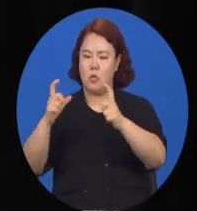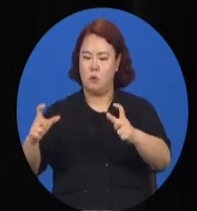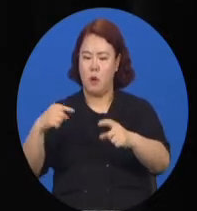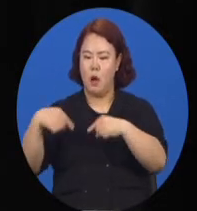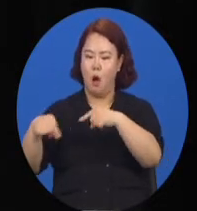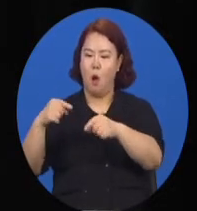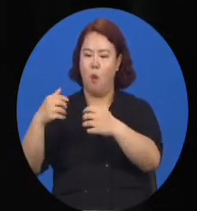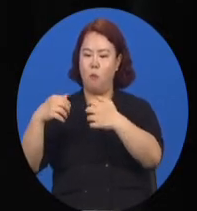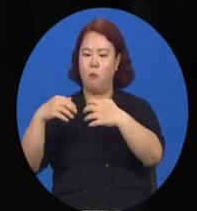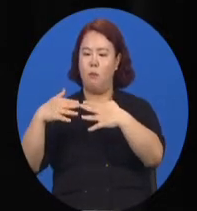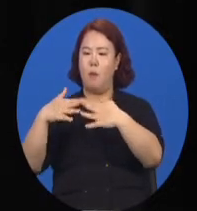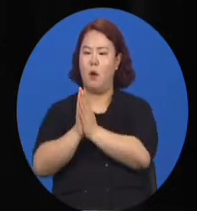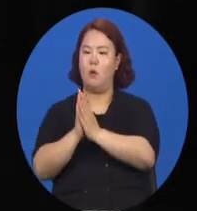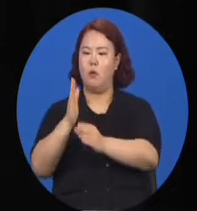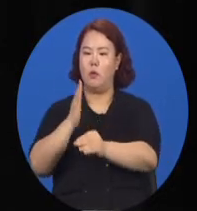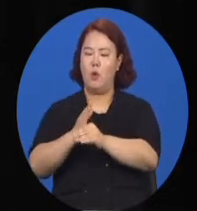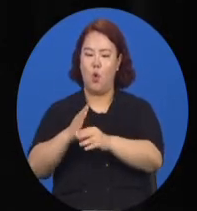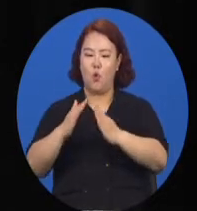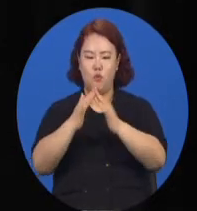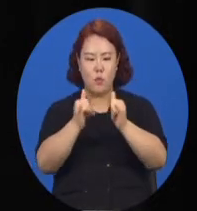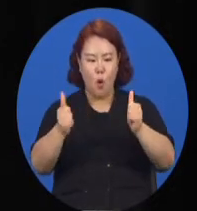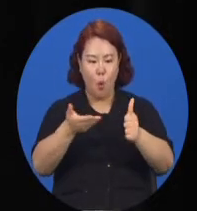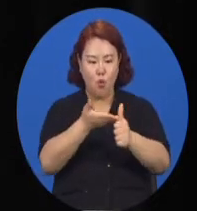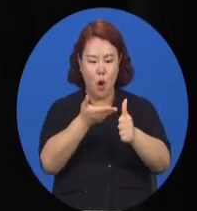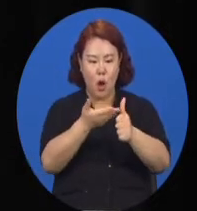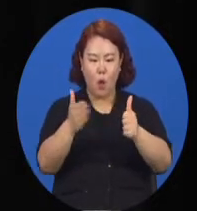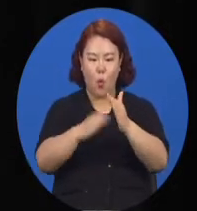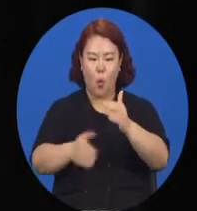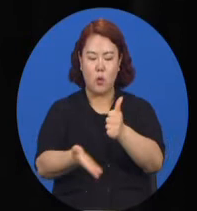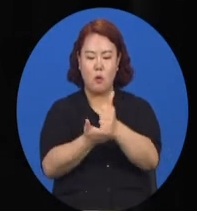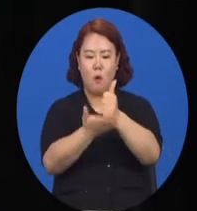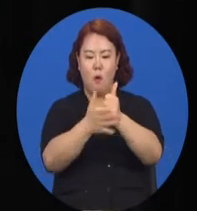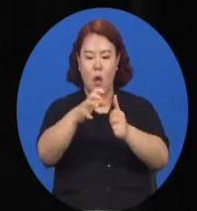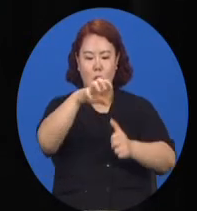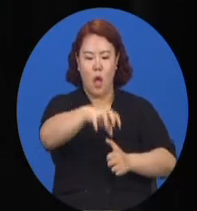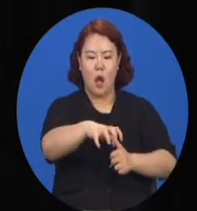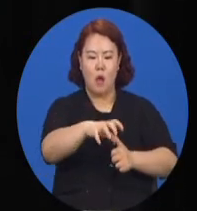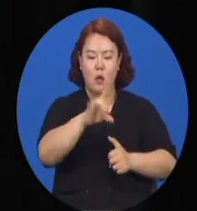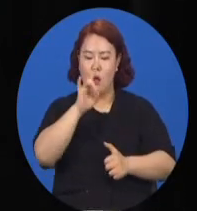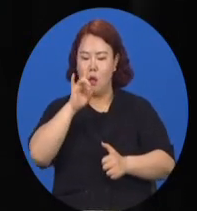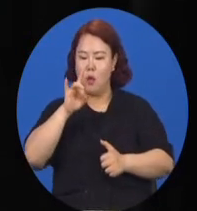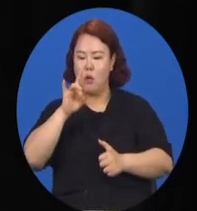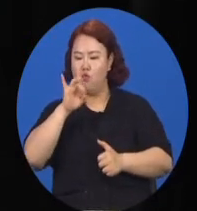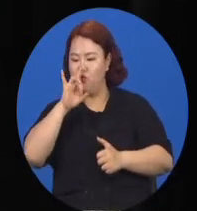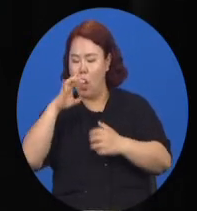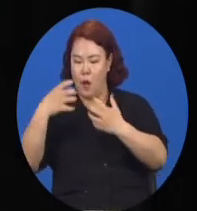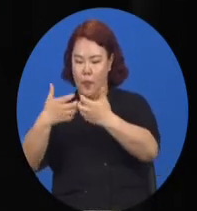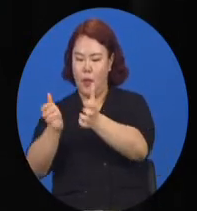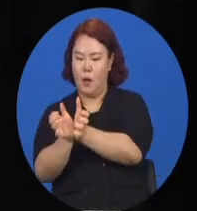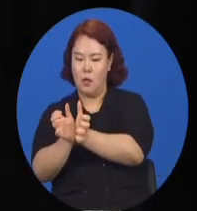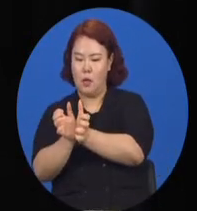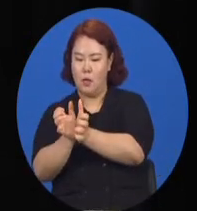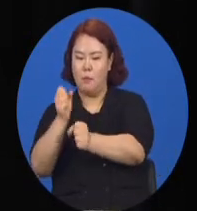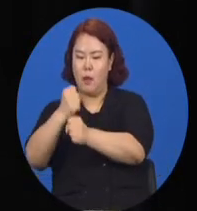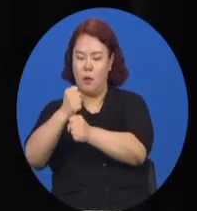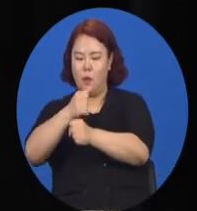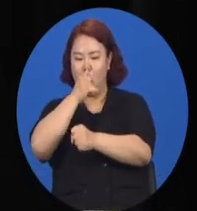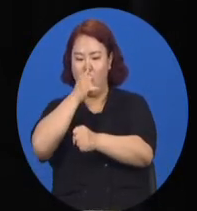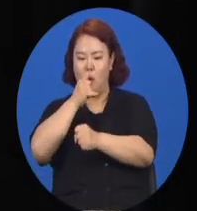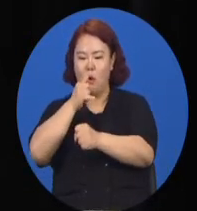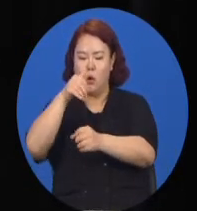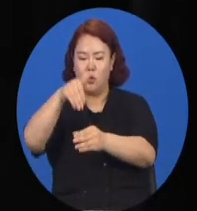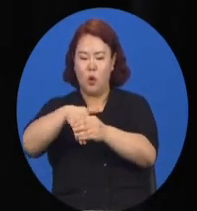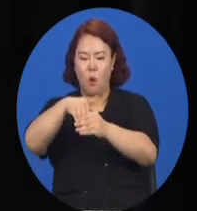국민이 주어야 할 공천장을 정당이 행사함으로 인해서 선거철만 되면 공천을 위해 줄을 서야